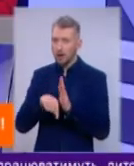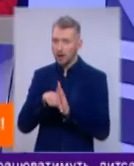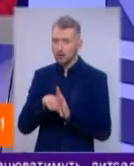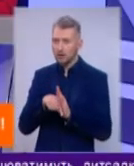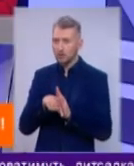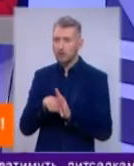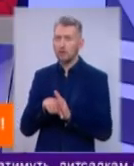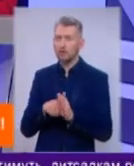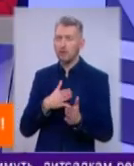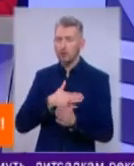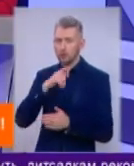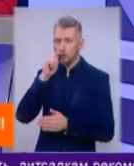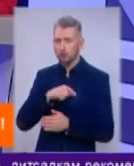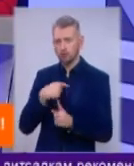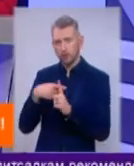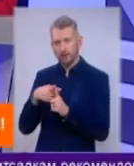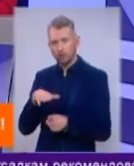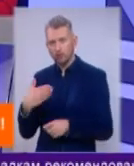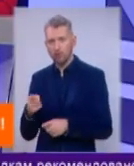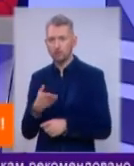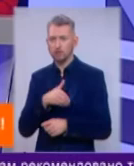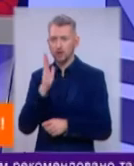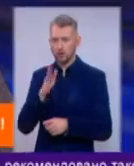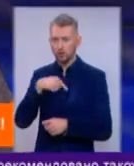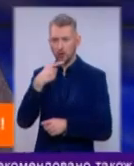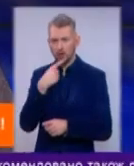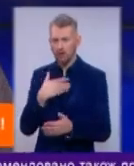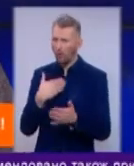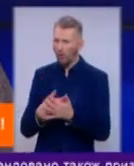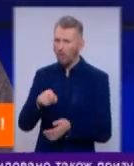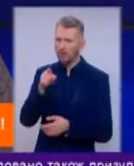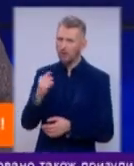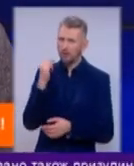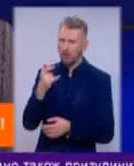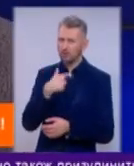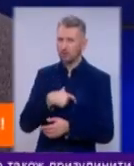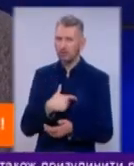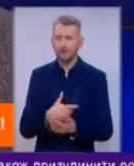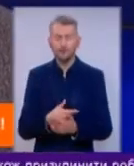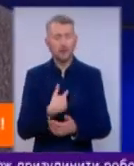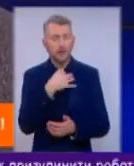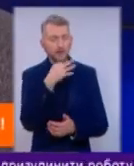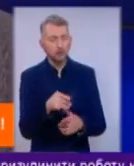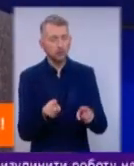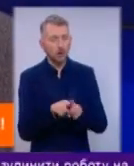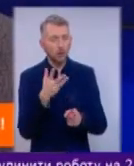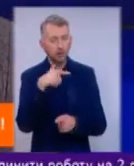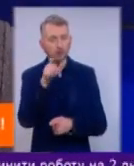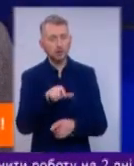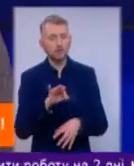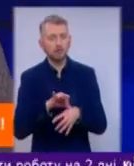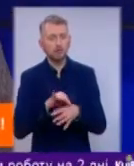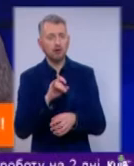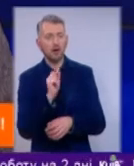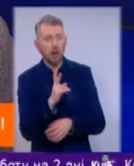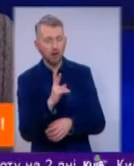з позитивного боку, що ми будемо, казати, вони там погано себе поводять? Я вам скажу так, коли людина захворіла